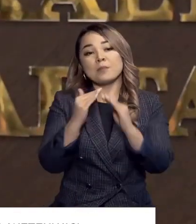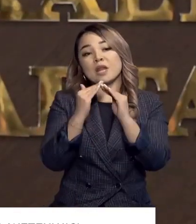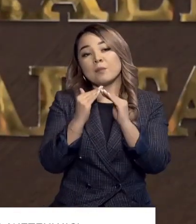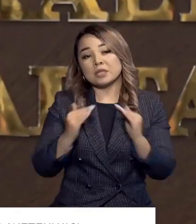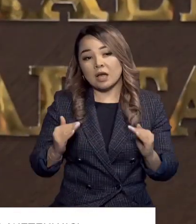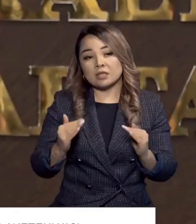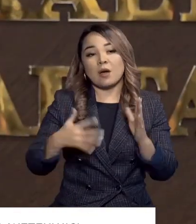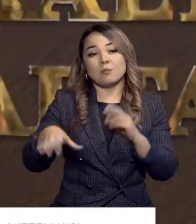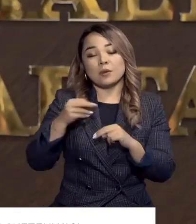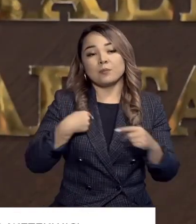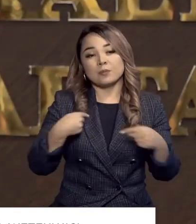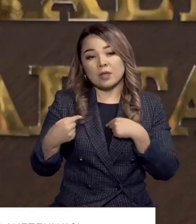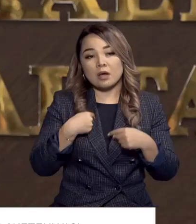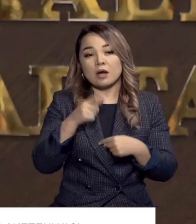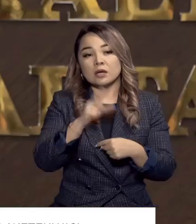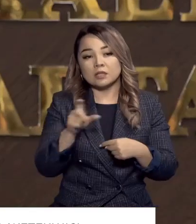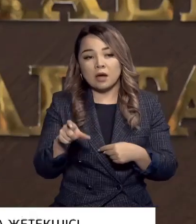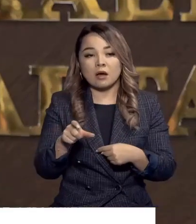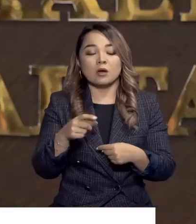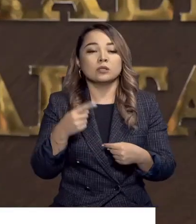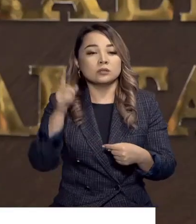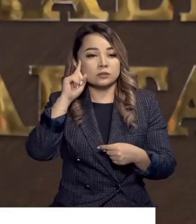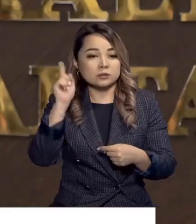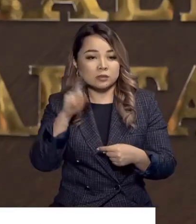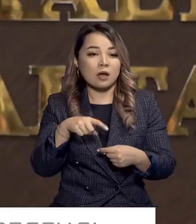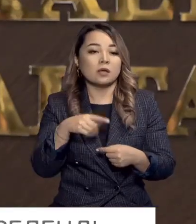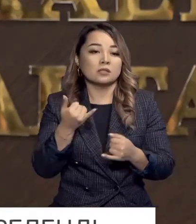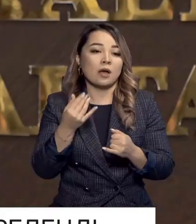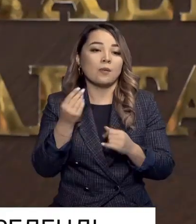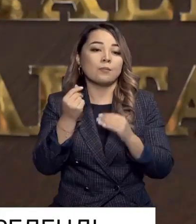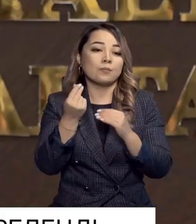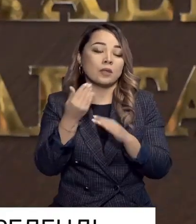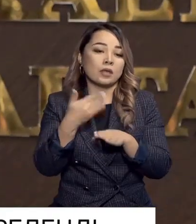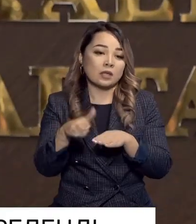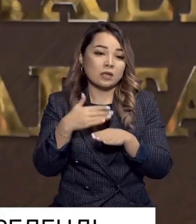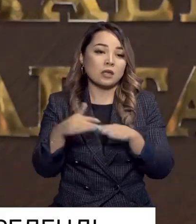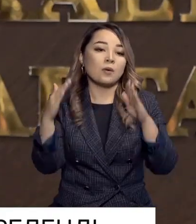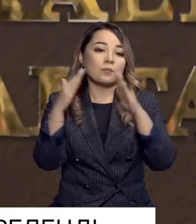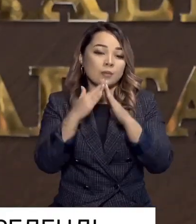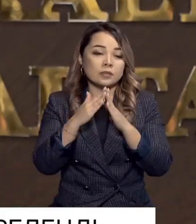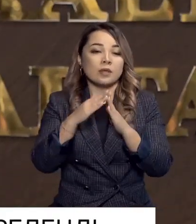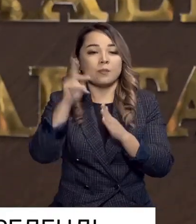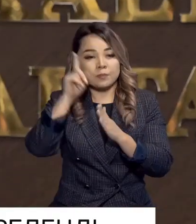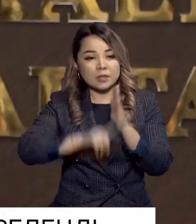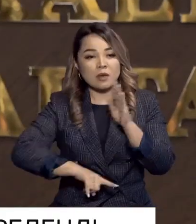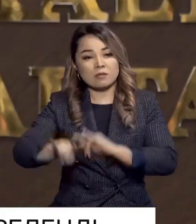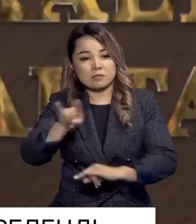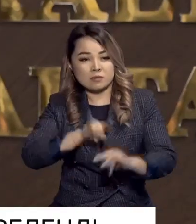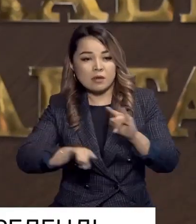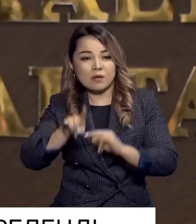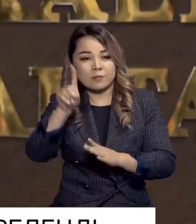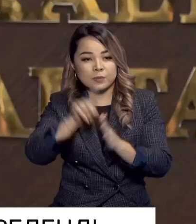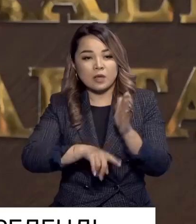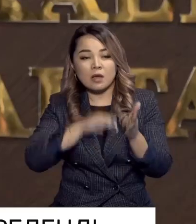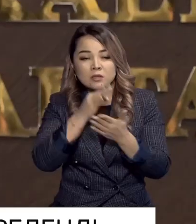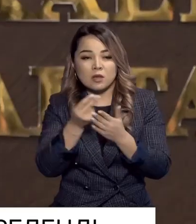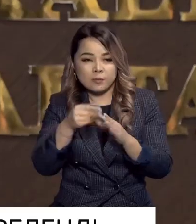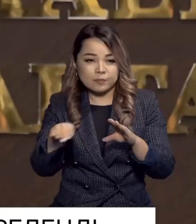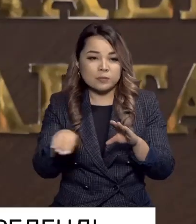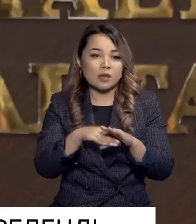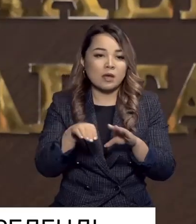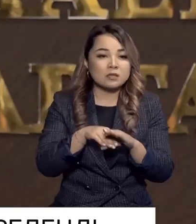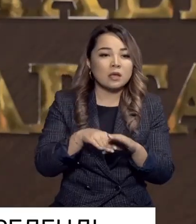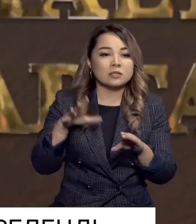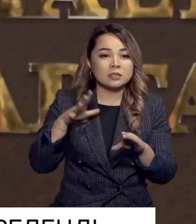өкілдері жапа шегушілерді табыс деңгейіне қарамастан ипотекалық несие берілетініне сендірген. Келісімге сәйкес салымшылар белгіленген шарттарды